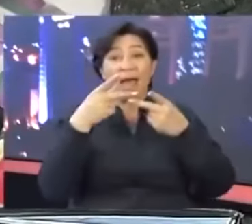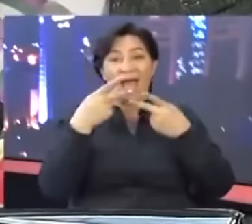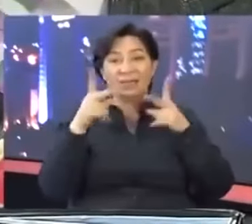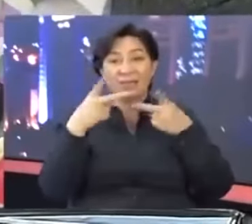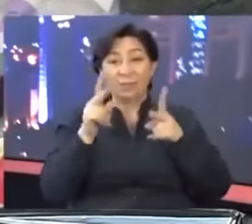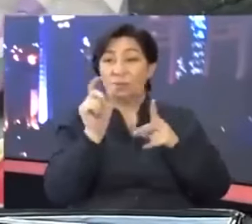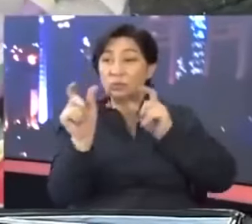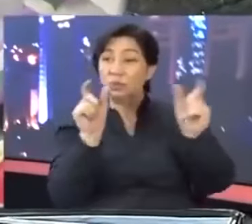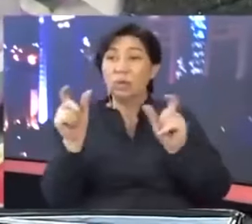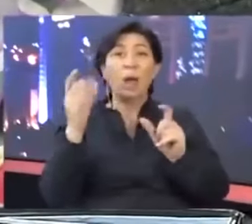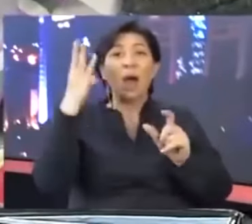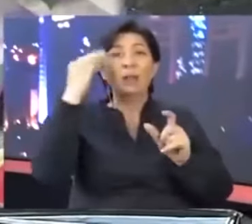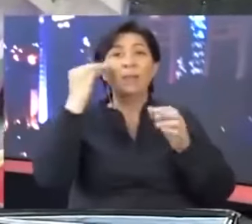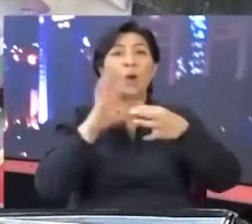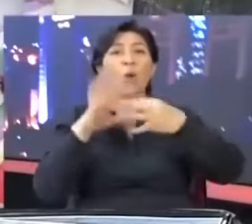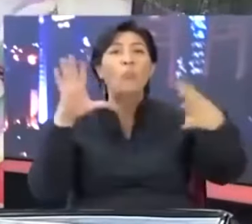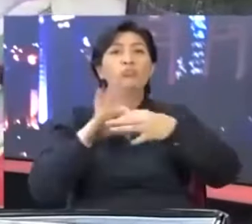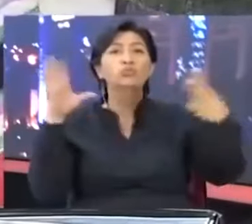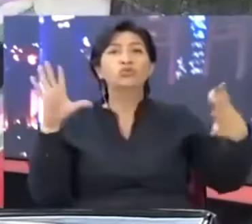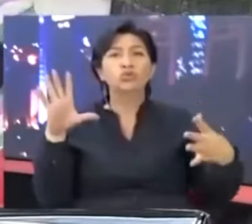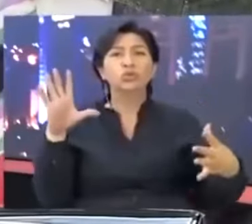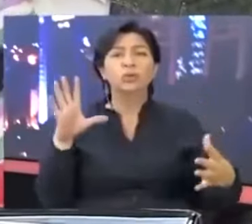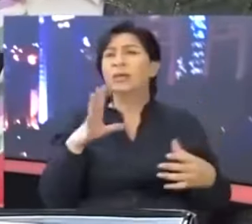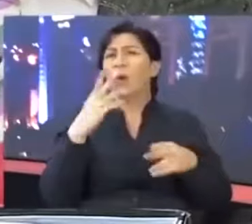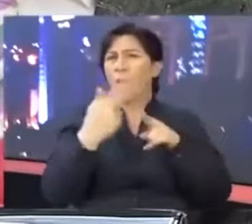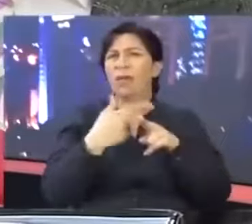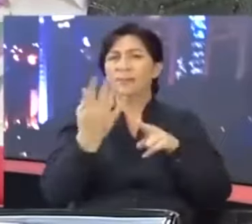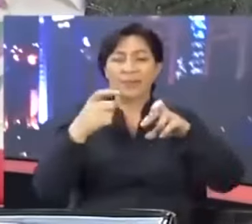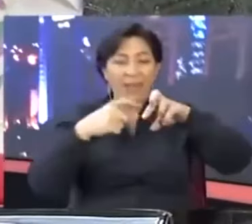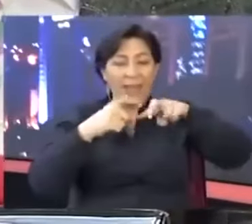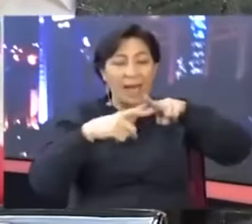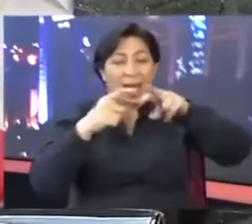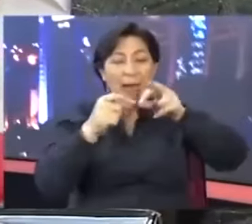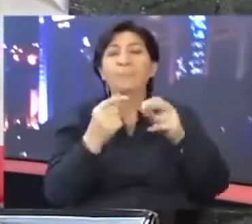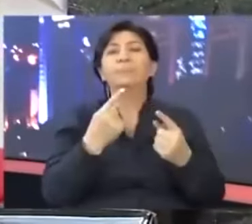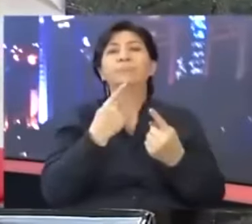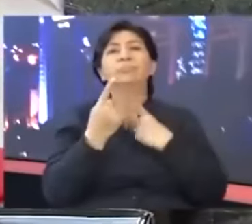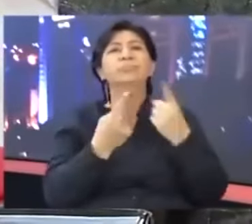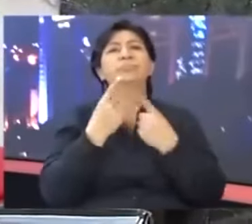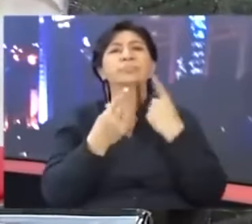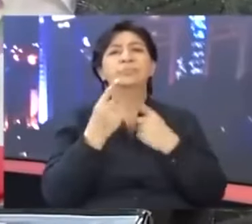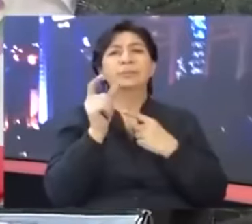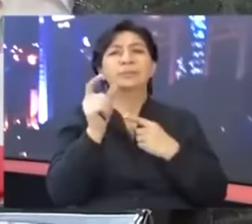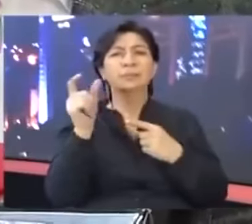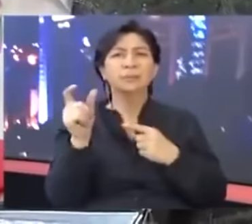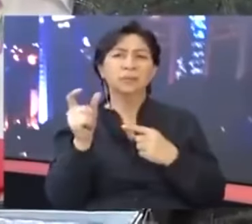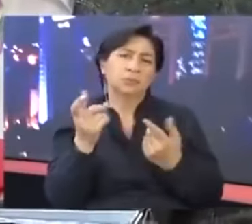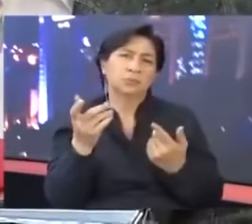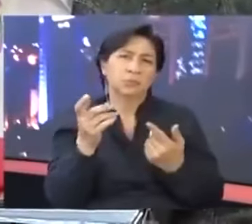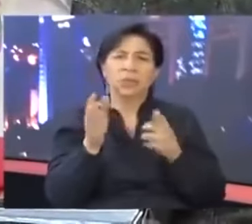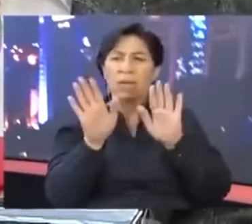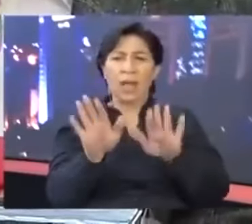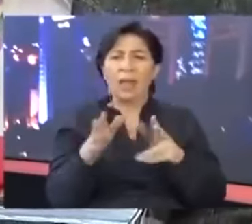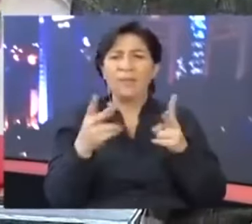sözcükleri biliyoruz kopmuş anlamlarından Evet orada bir şey Örnek vereceğim Niye farklı Mesela Rab kelimesi Biz çok kullanıyoruz Türkçede ama Rab